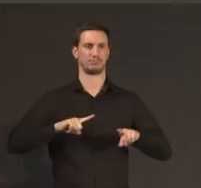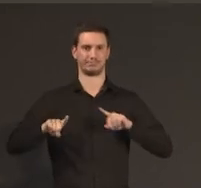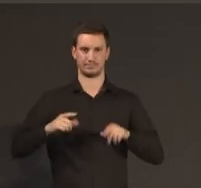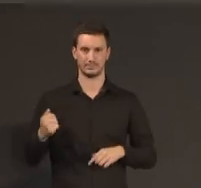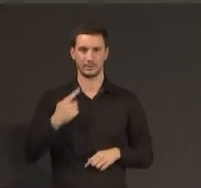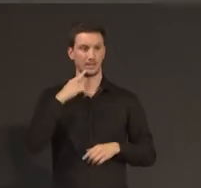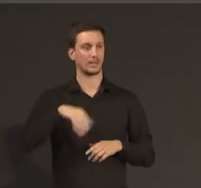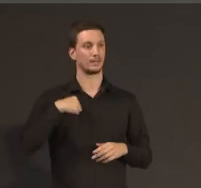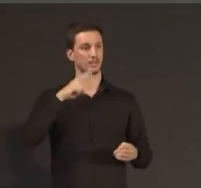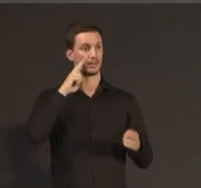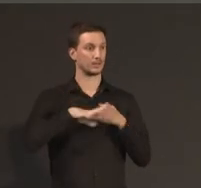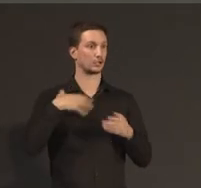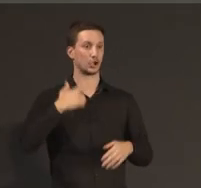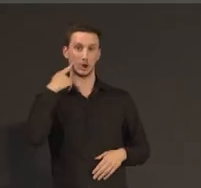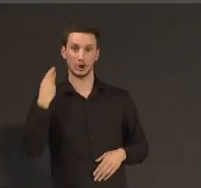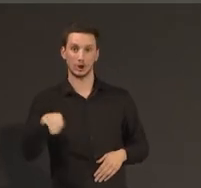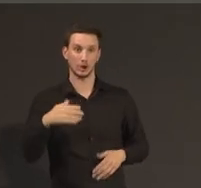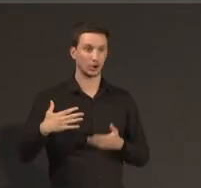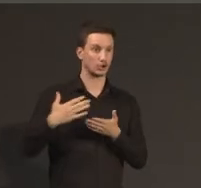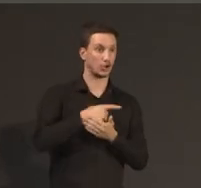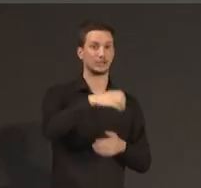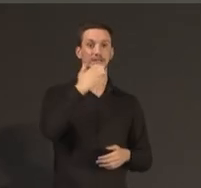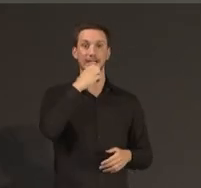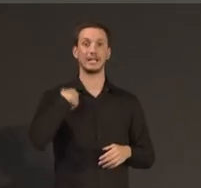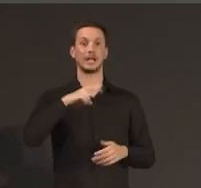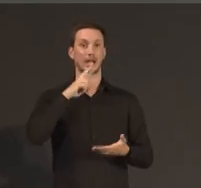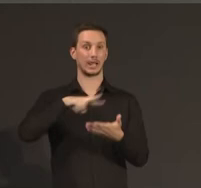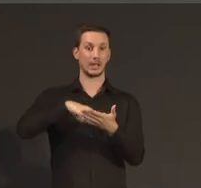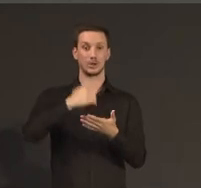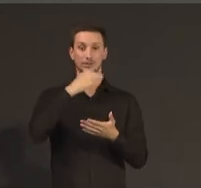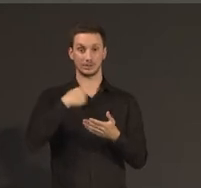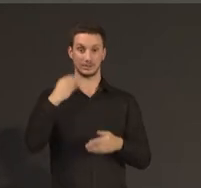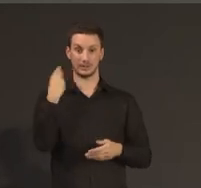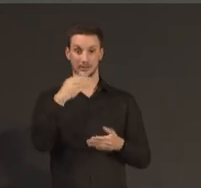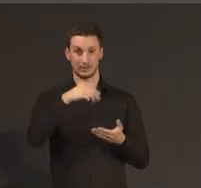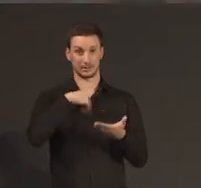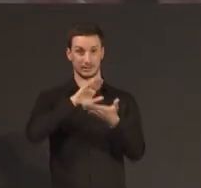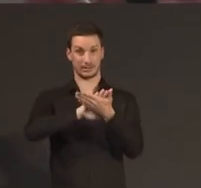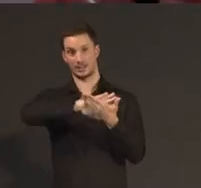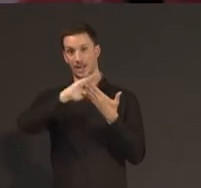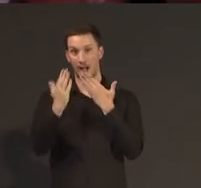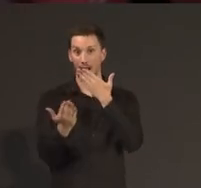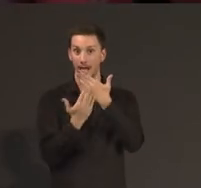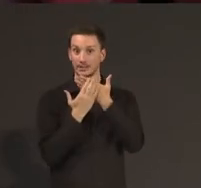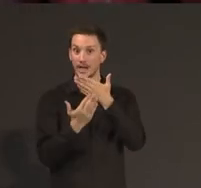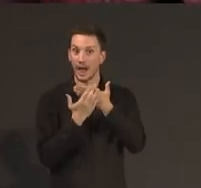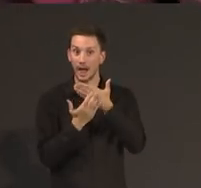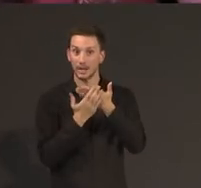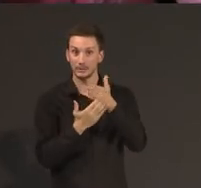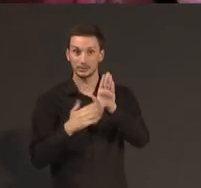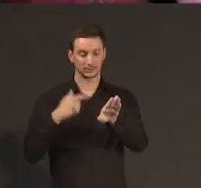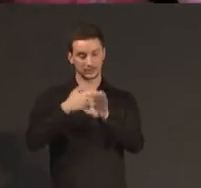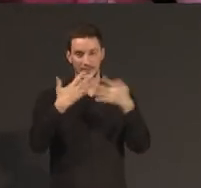Us veig a tots amb el ventall. Si no us sabeu la lletra, darrere hi teniu la lletra